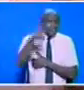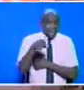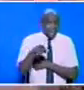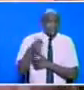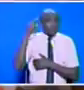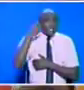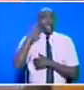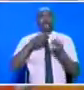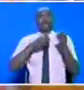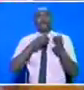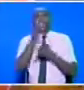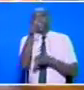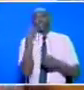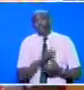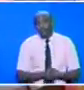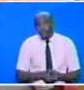Unafikiri nani analipa hiyo?